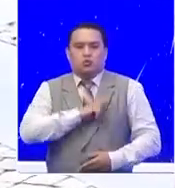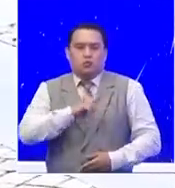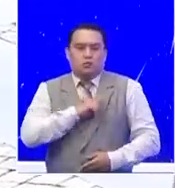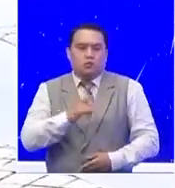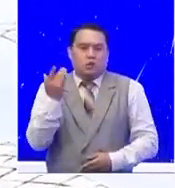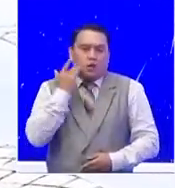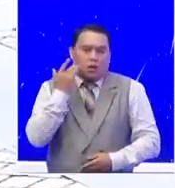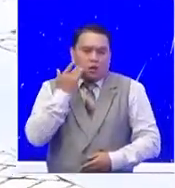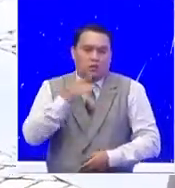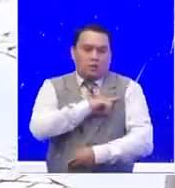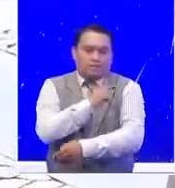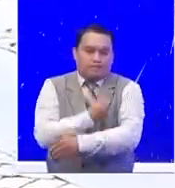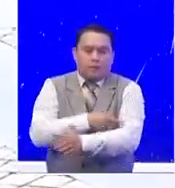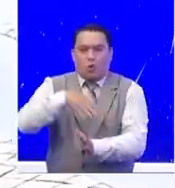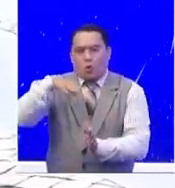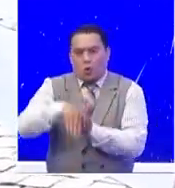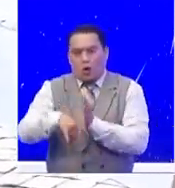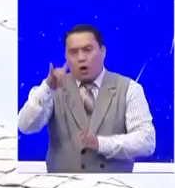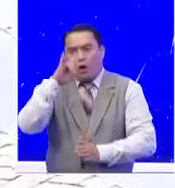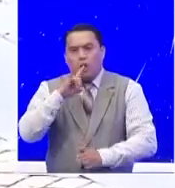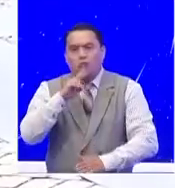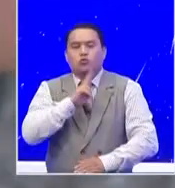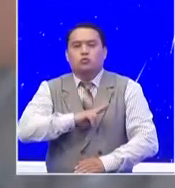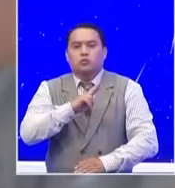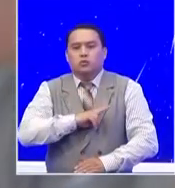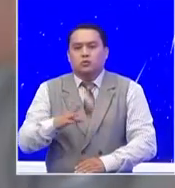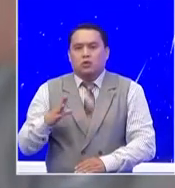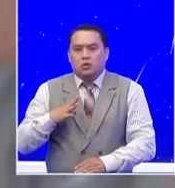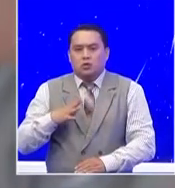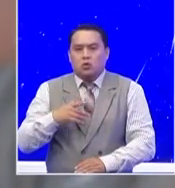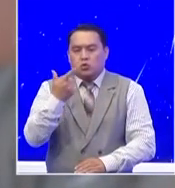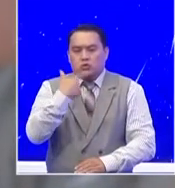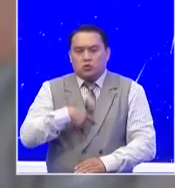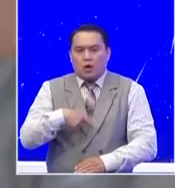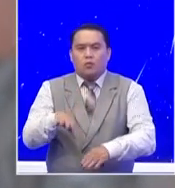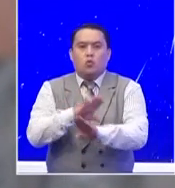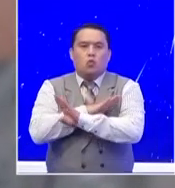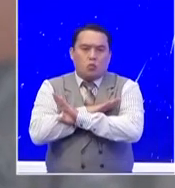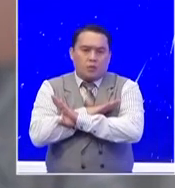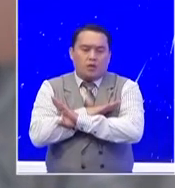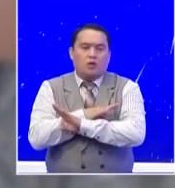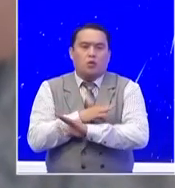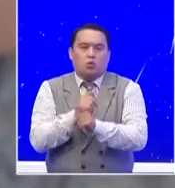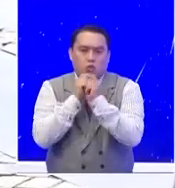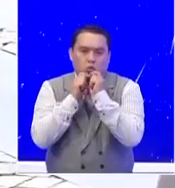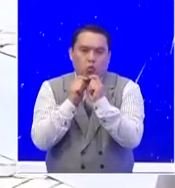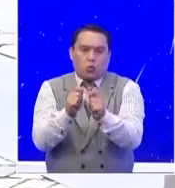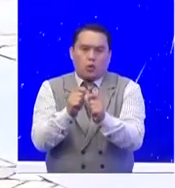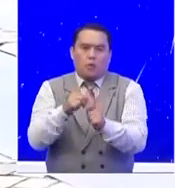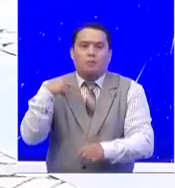істеді. Қазақстанның түкпір-түкпіріне барып жұмыс істеді. Өзі кетіп қалса да мынандай награда беріп